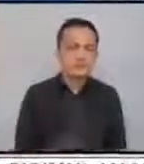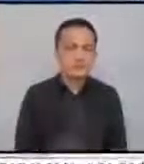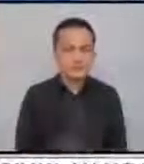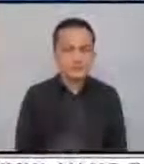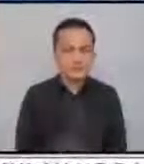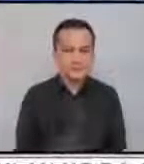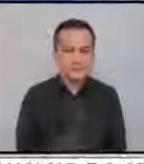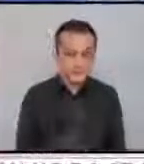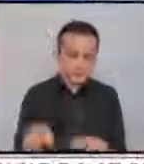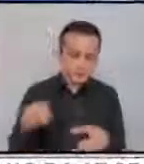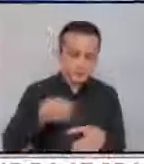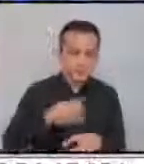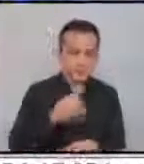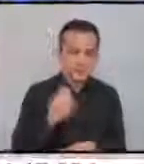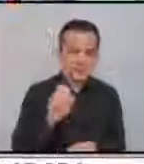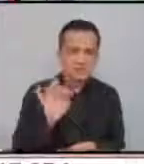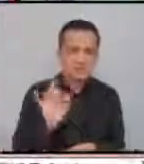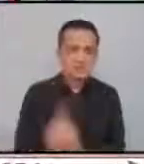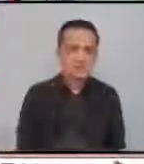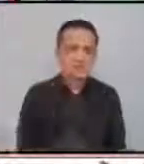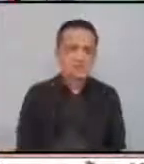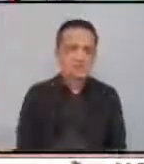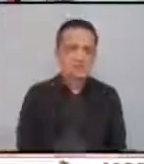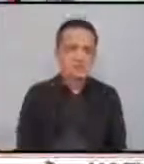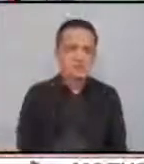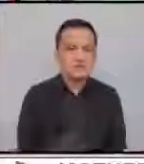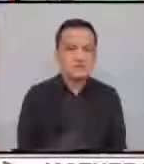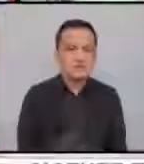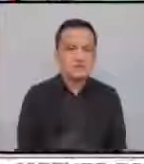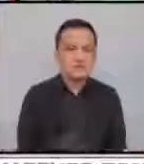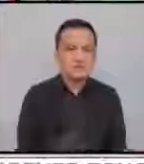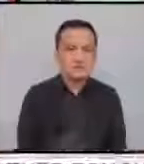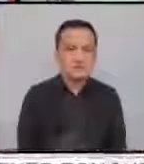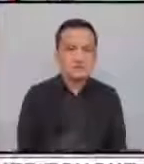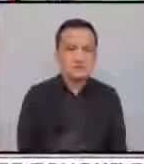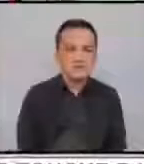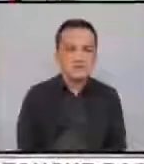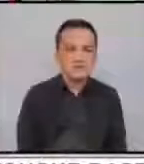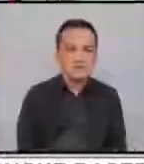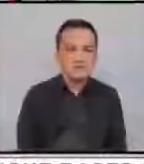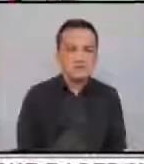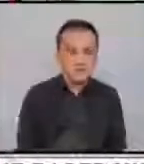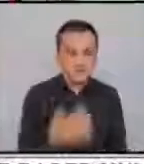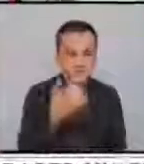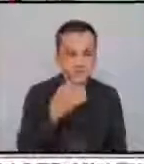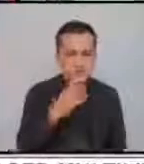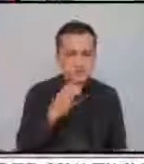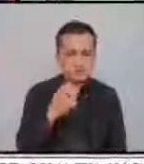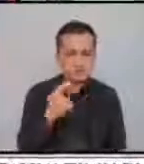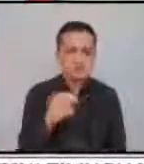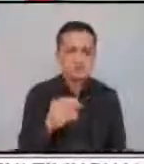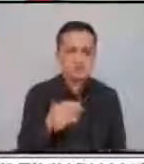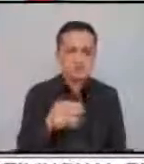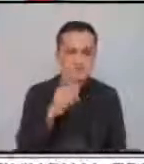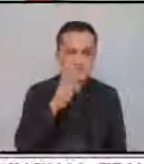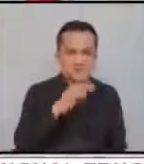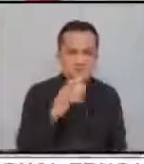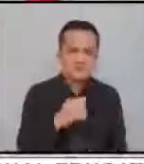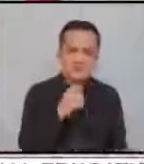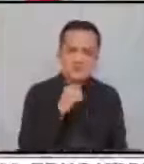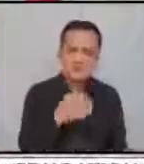siya in 180 degrees? There is a tendency na ma-burn po yung fragrance oil. And then, babaho siya. Yes po, babaho siya. At saka hindi